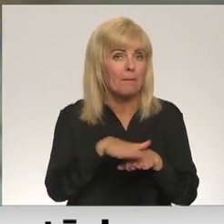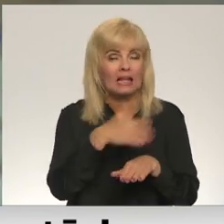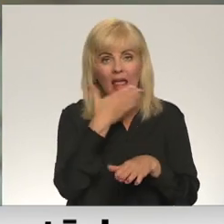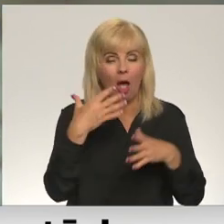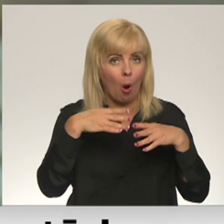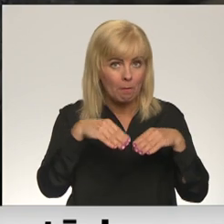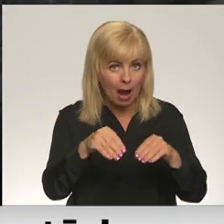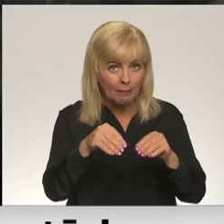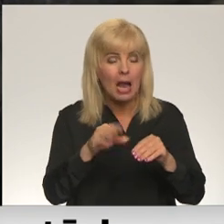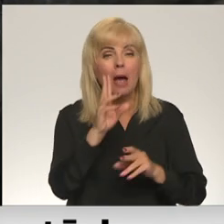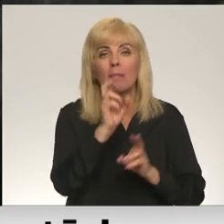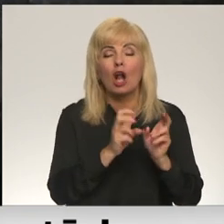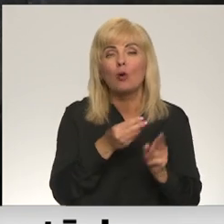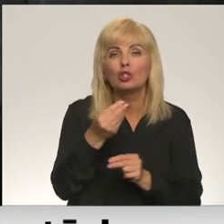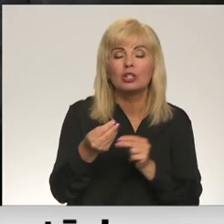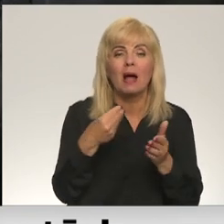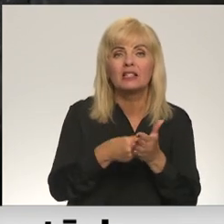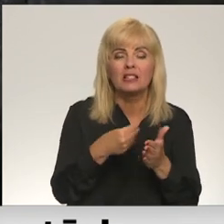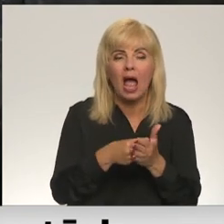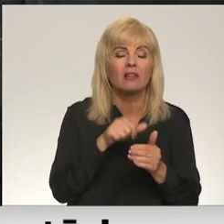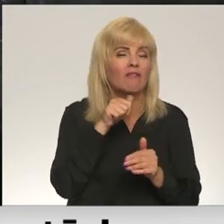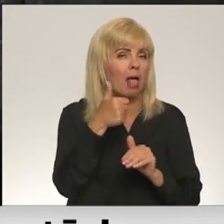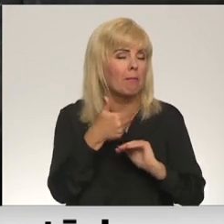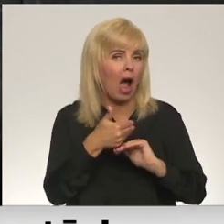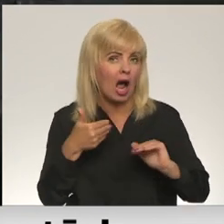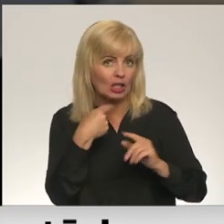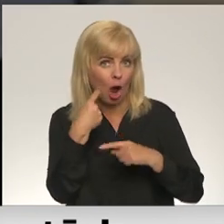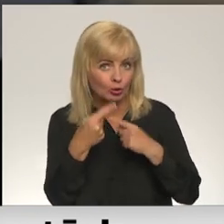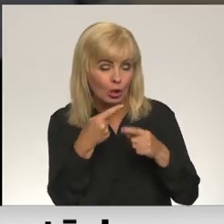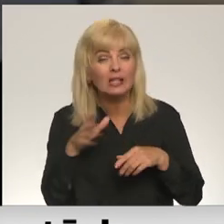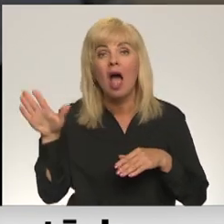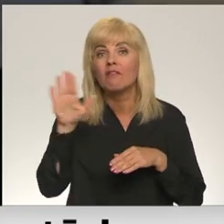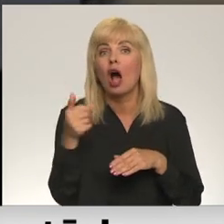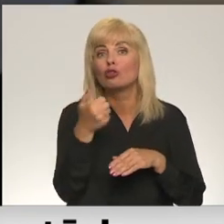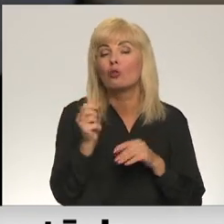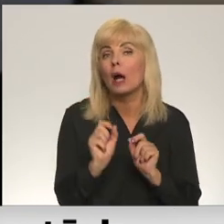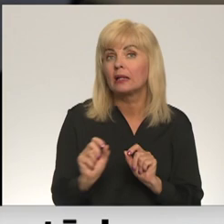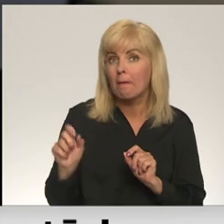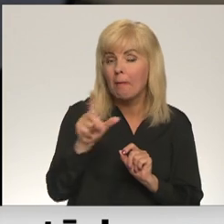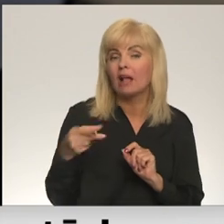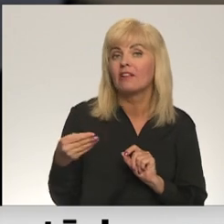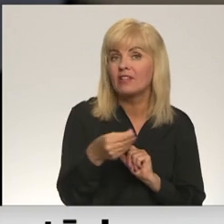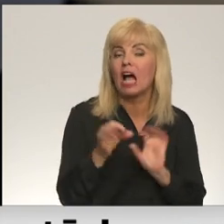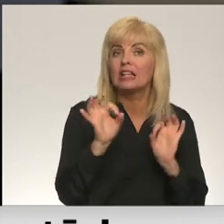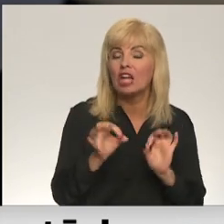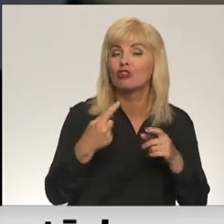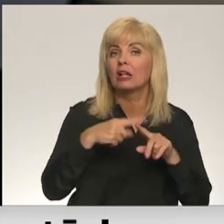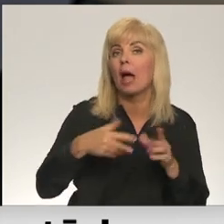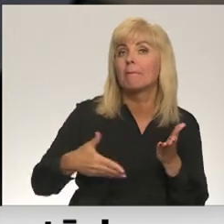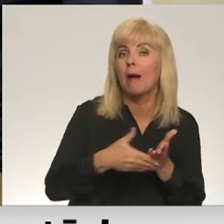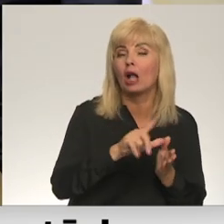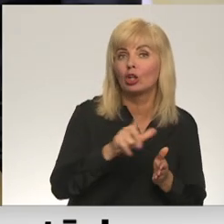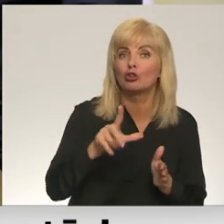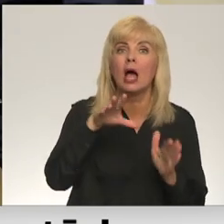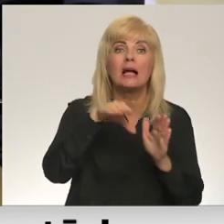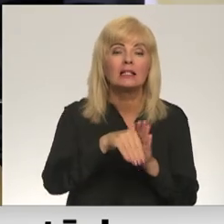pabeigts par ražošanas izmaksām un cenām runāt vēl esot pāragri. Tomēr tā kā valsts šogad palielinājas finansējumu tehnisko palīgu līdzekļu, tajā